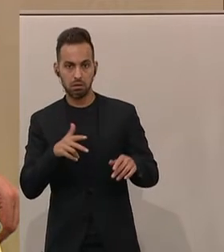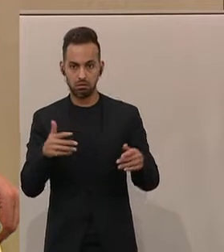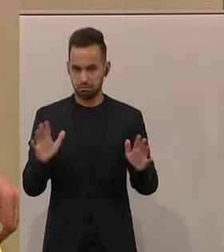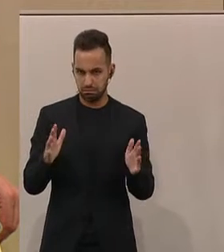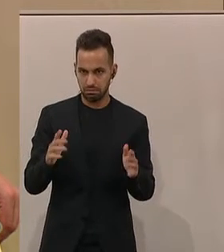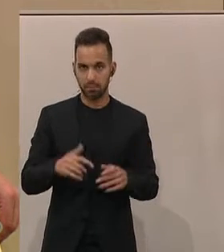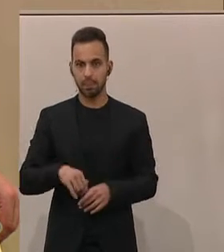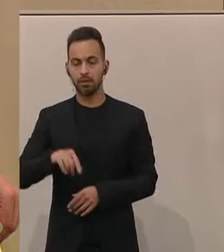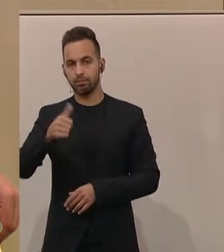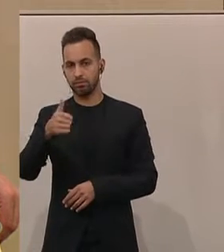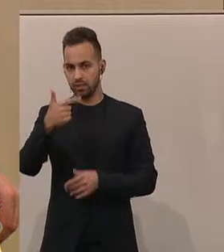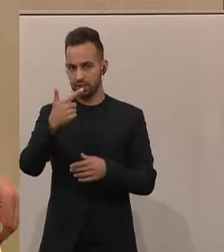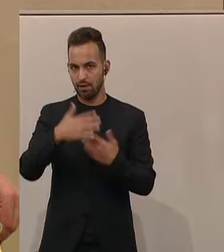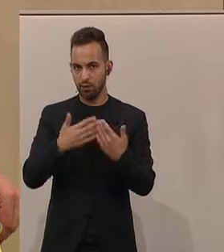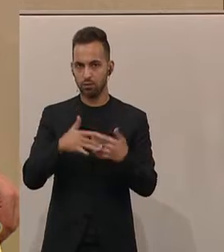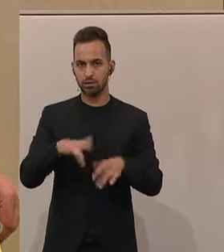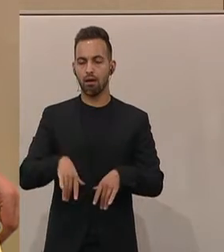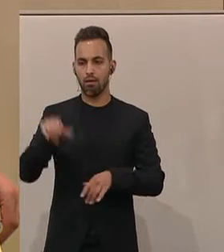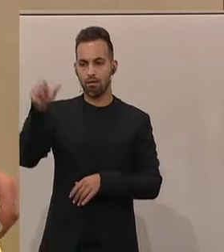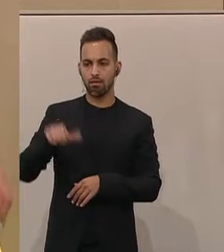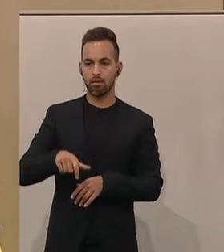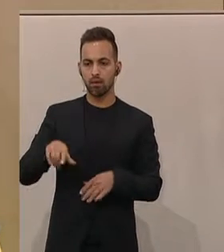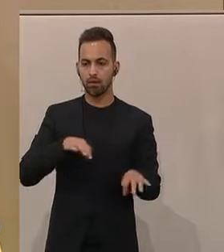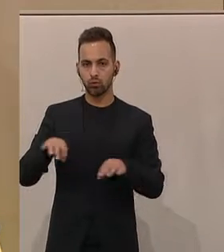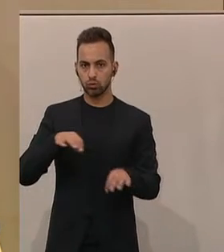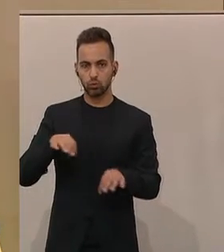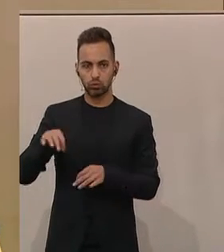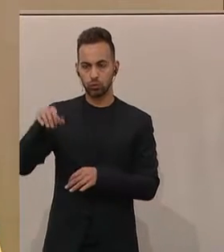zitieren. Ich kenne einen Industrieofenbauer in Oberösterreich.